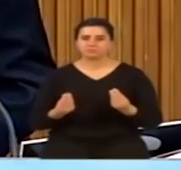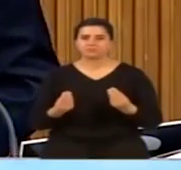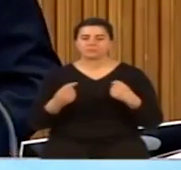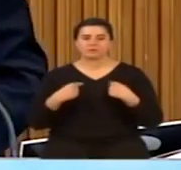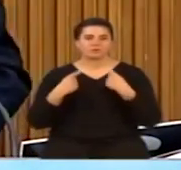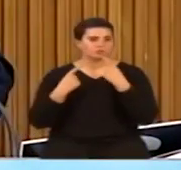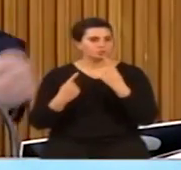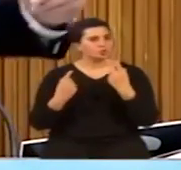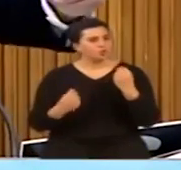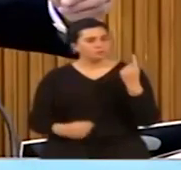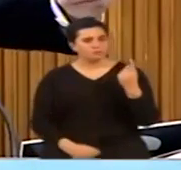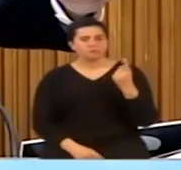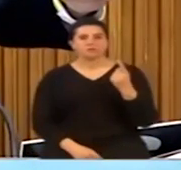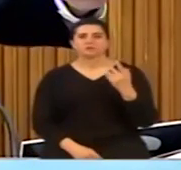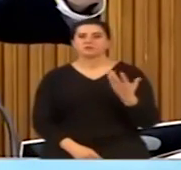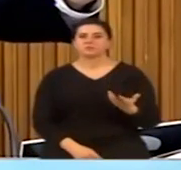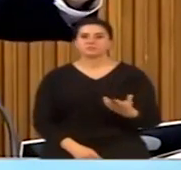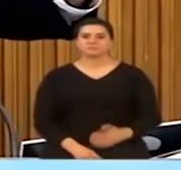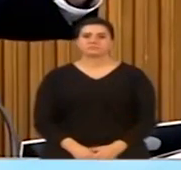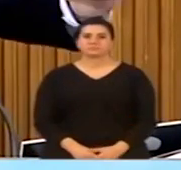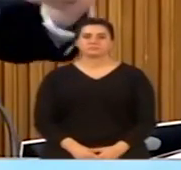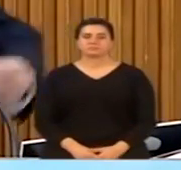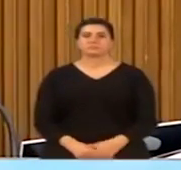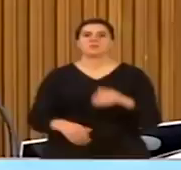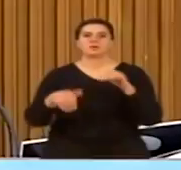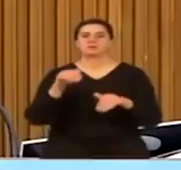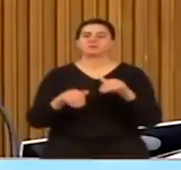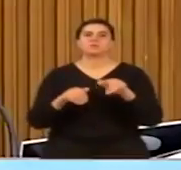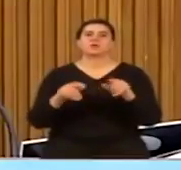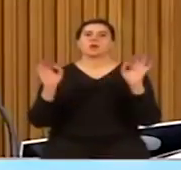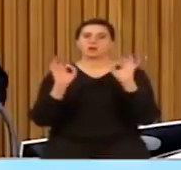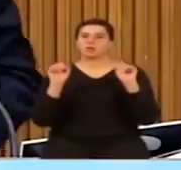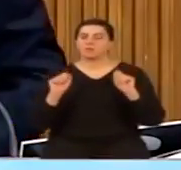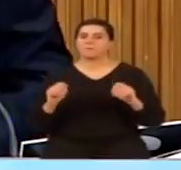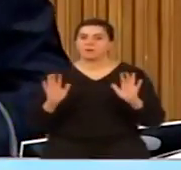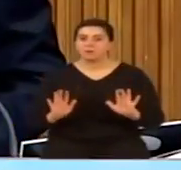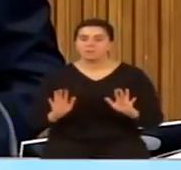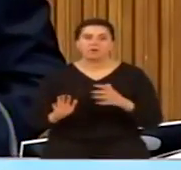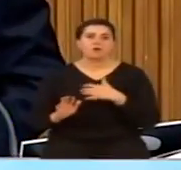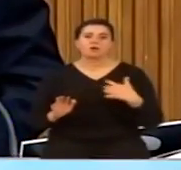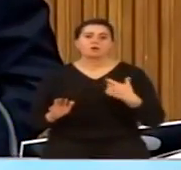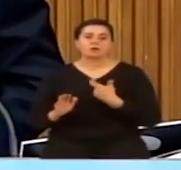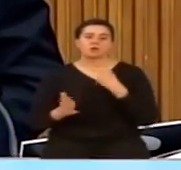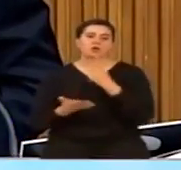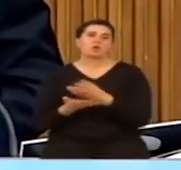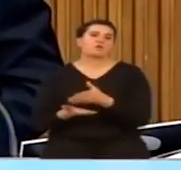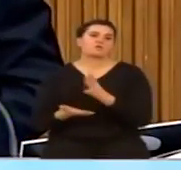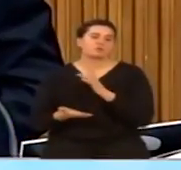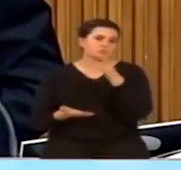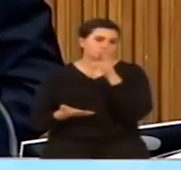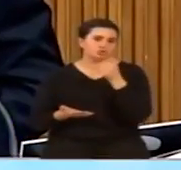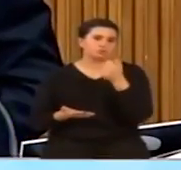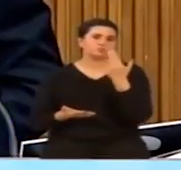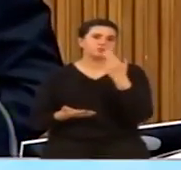Şunu söyleyebilir. Efendim, seçimleri erken yapacağız da anayasada hüküm var.